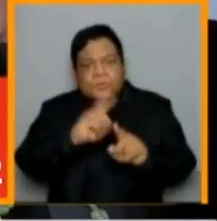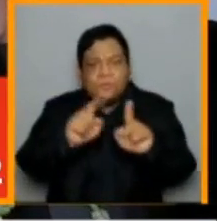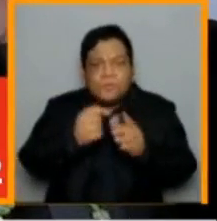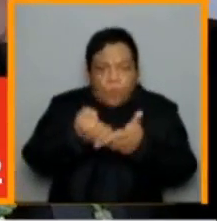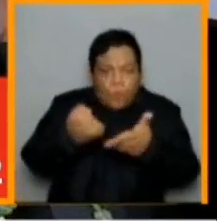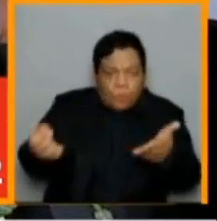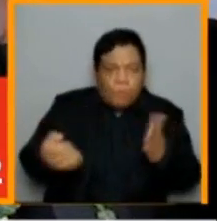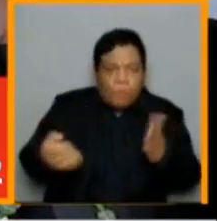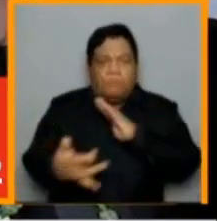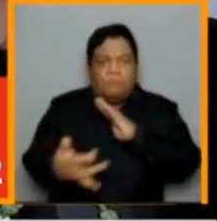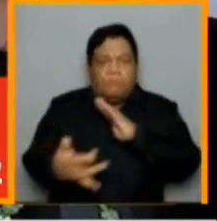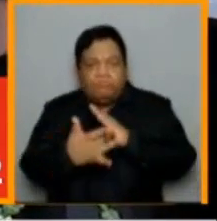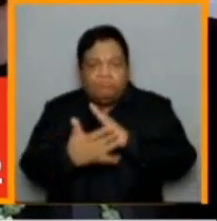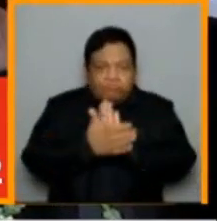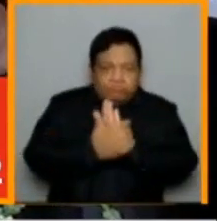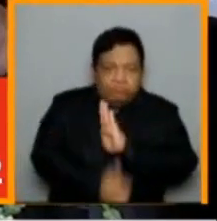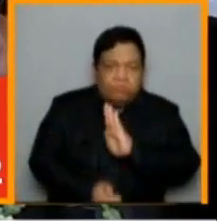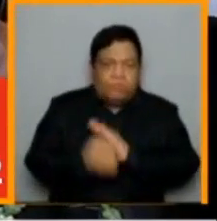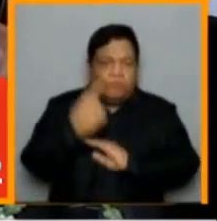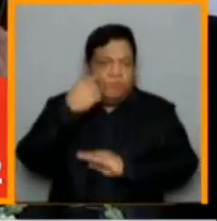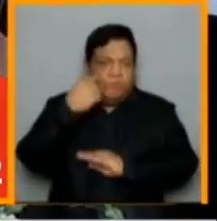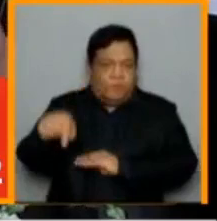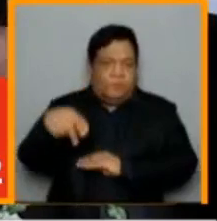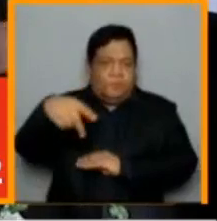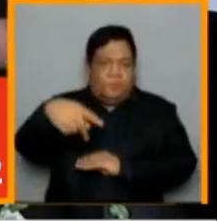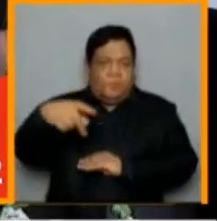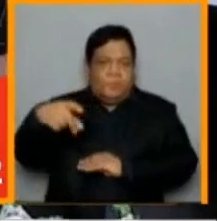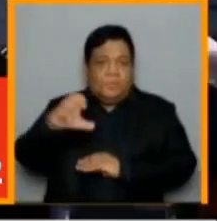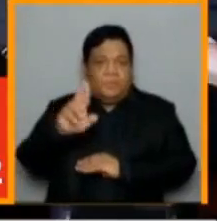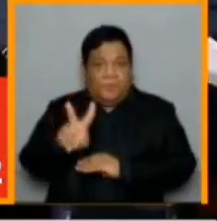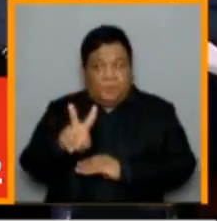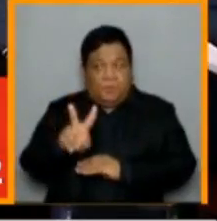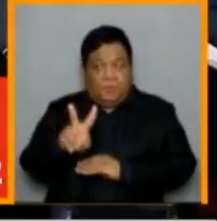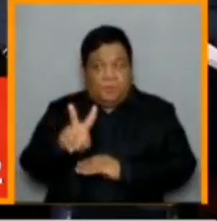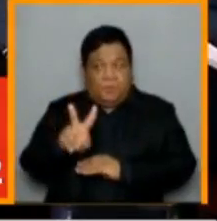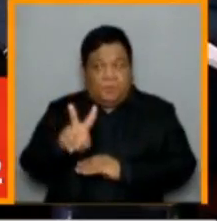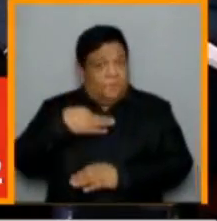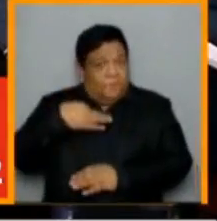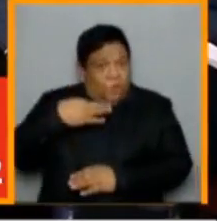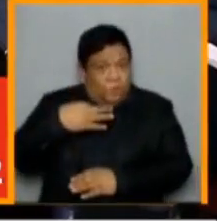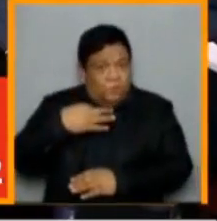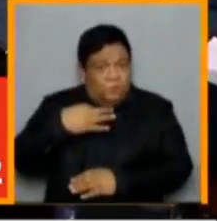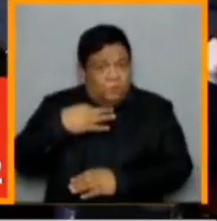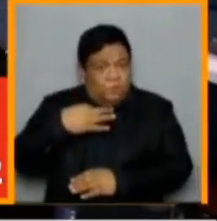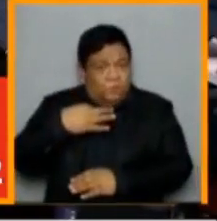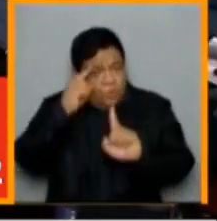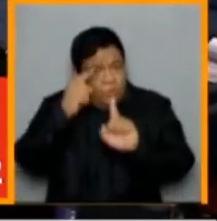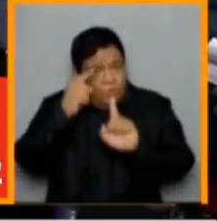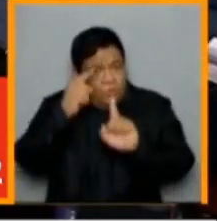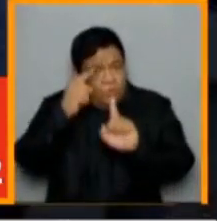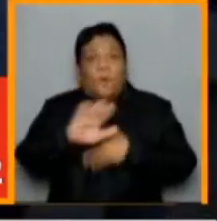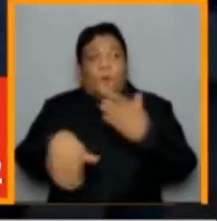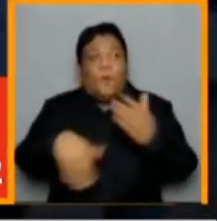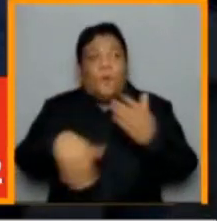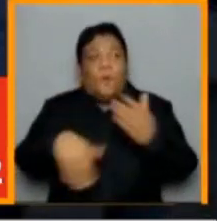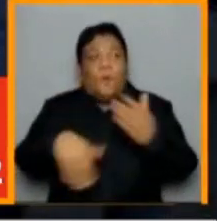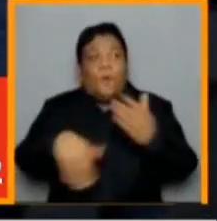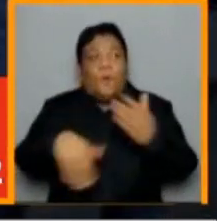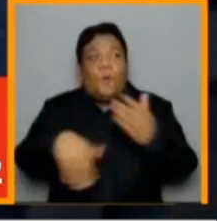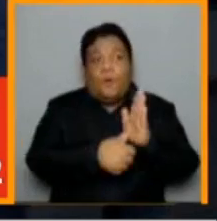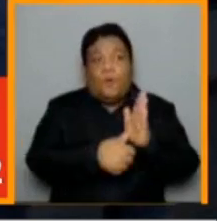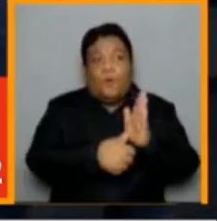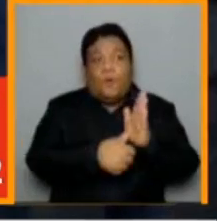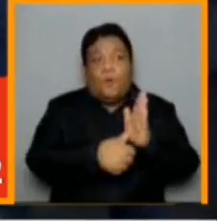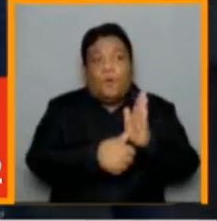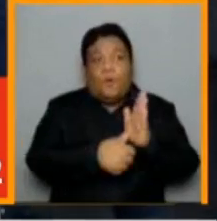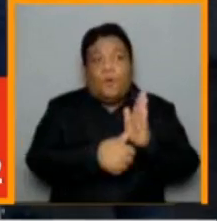sa PPCRV. Tungkulin naman ang PPCRV volunteers na kunin ang election returns ng vote counting machines bago i-transmit